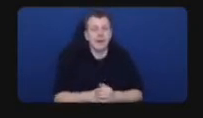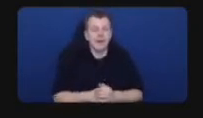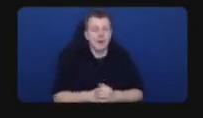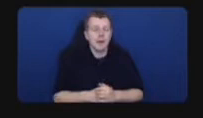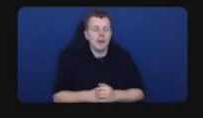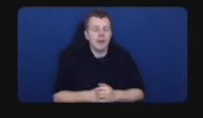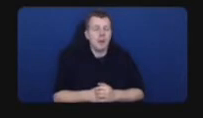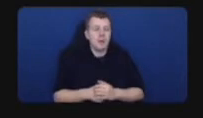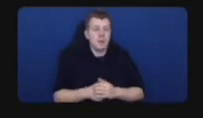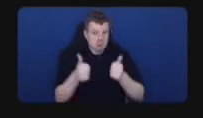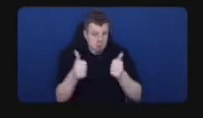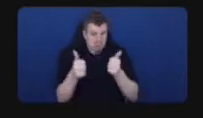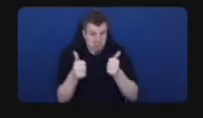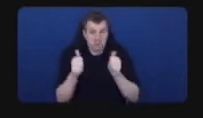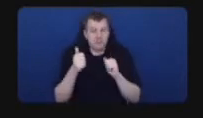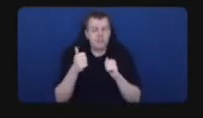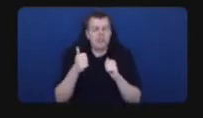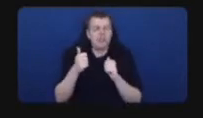罩的。